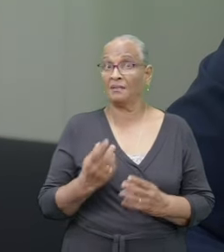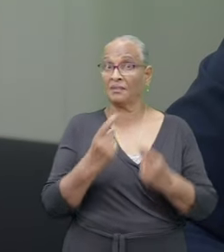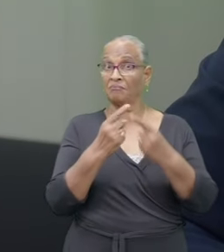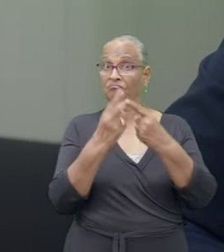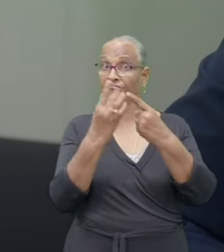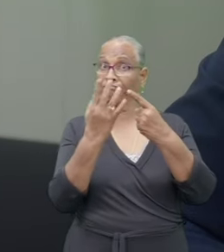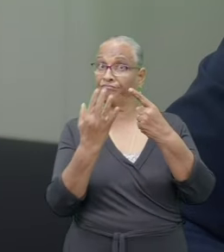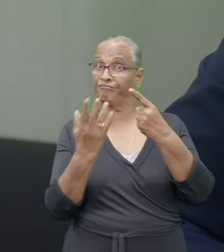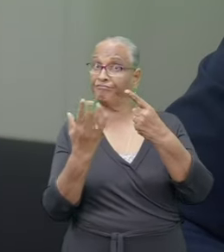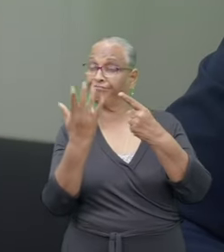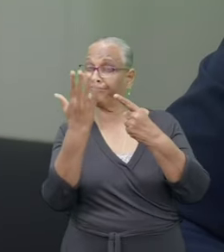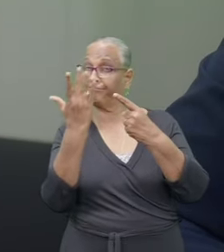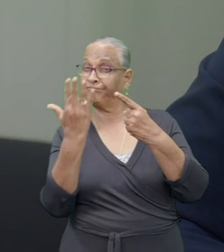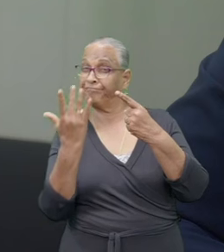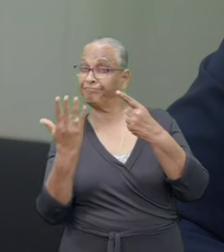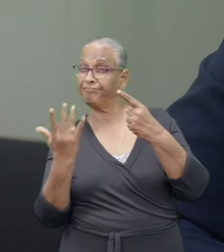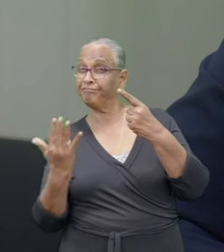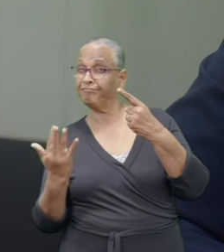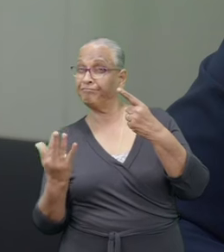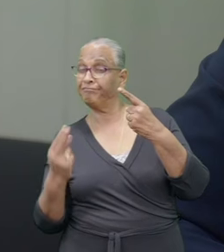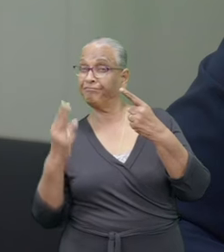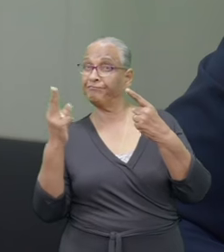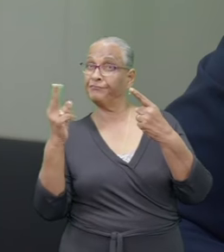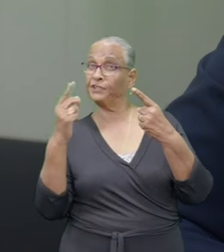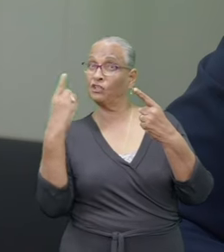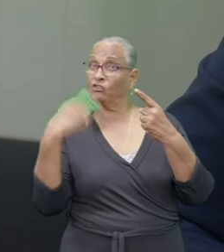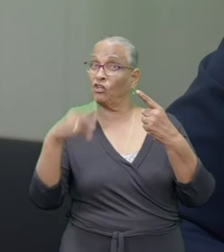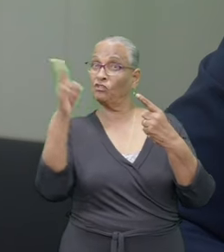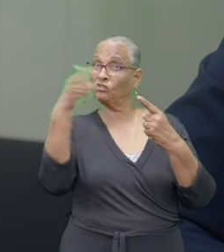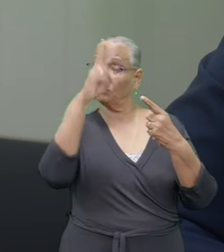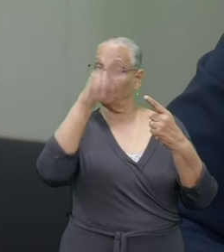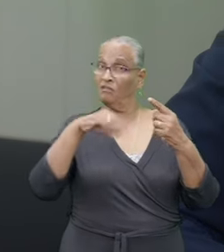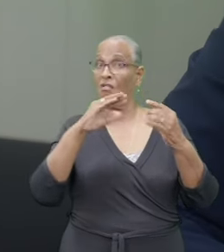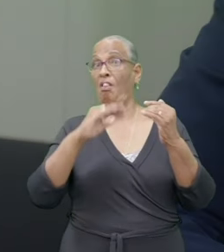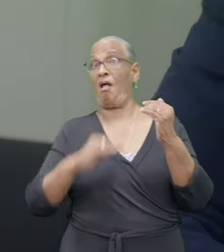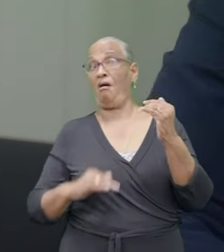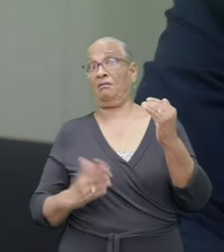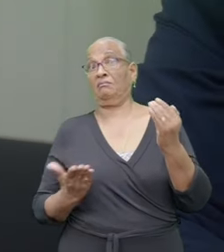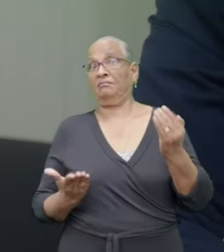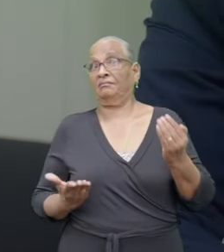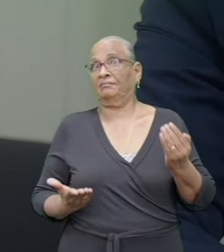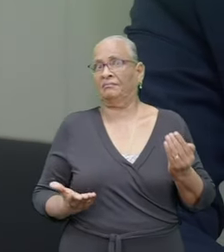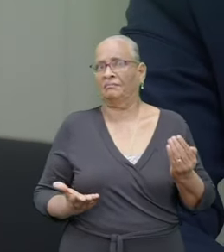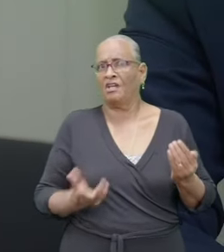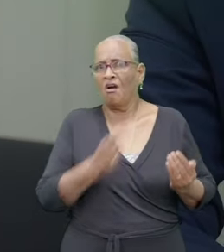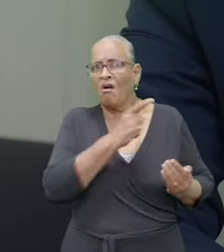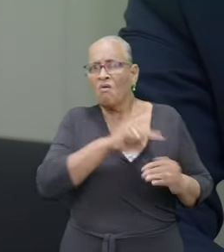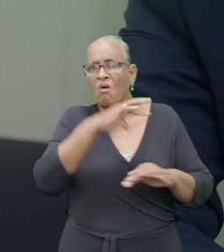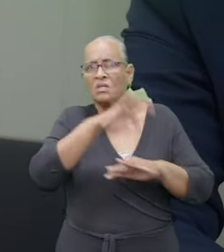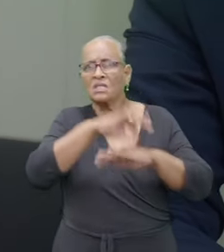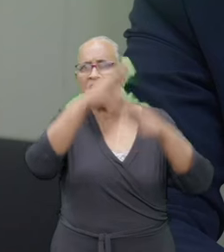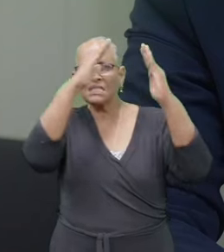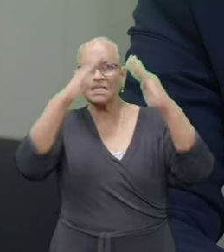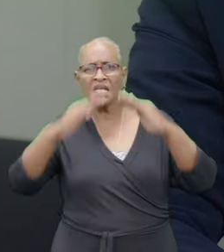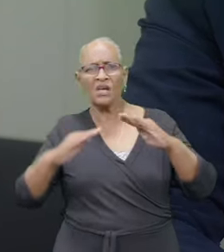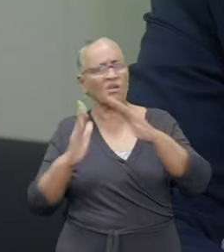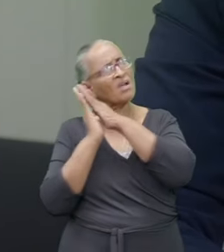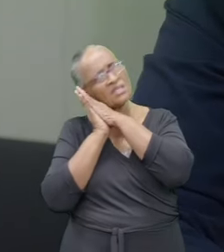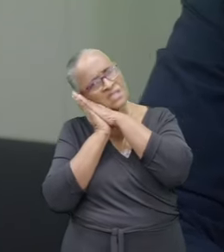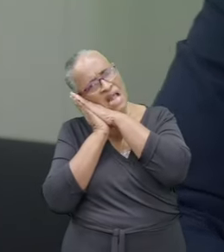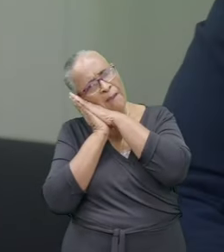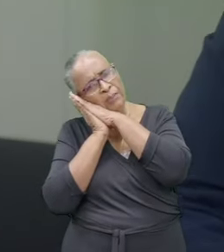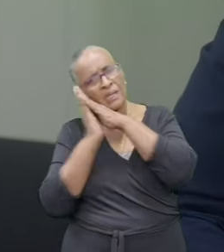maken, dan is die $1000 nog laag, aan de lage kant. Waarom? Omdat je, kijk, een gewone ziekenhuis lichtdagtarief